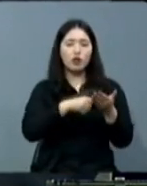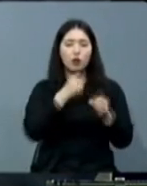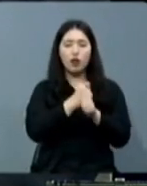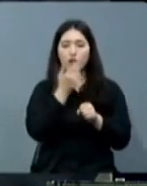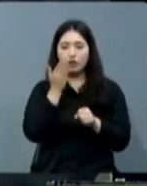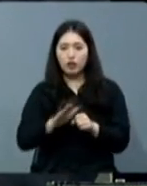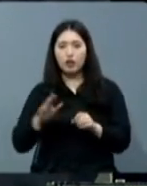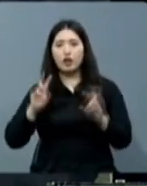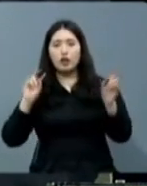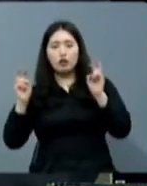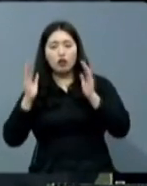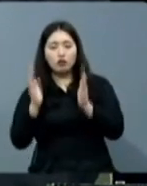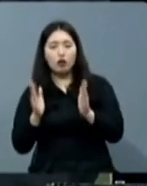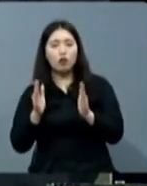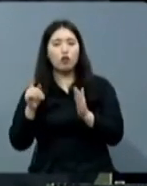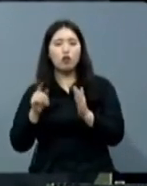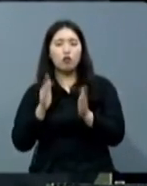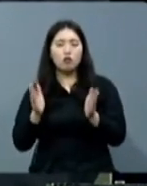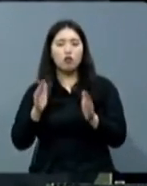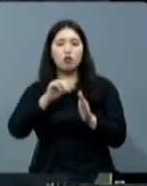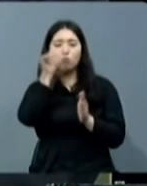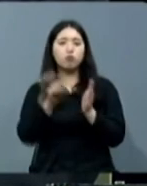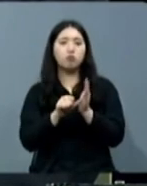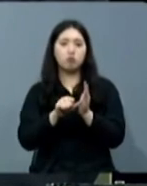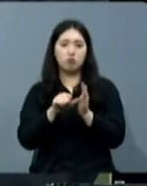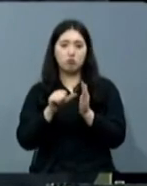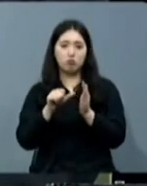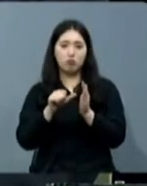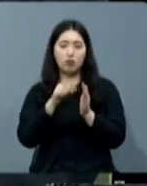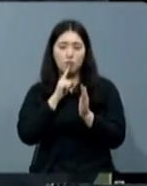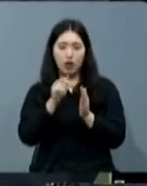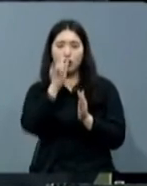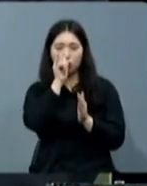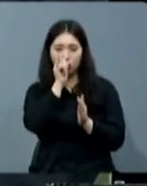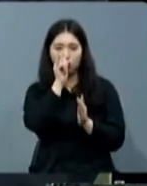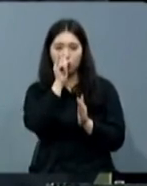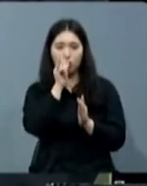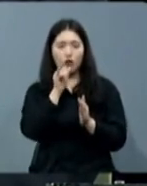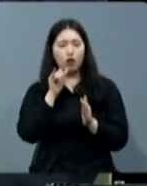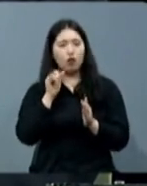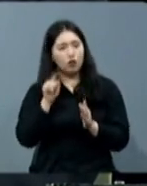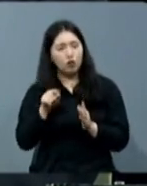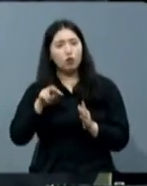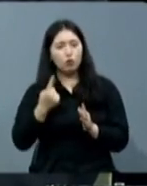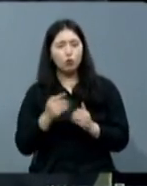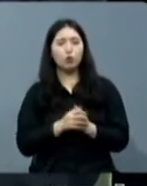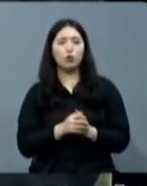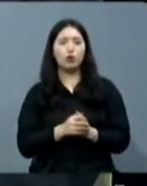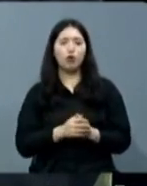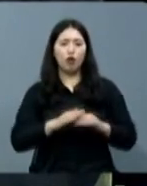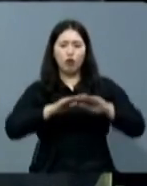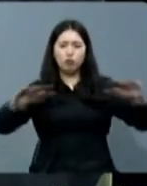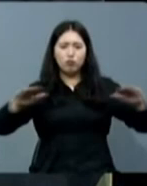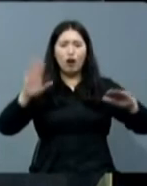기관은 상환인가에 무기한 한다든지 그런 부분도 뭐 완전히 일리가 없는 건 아니지만 그런 부분도